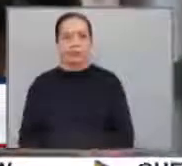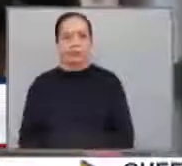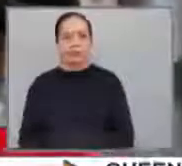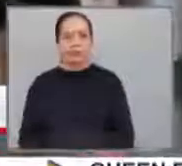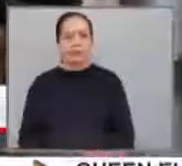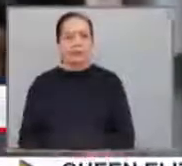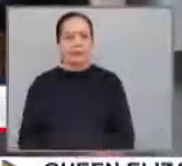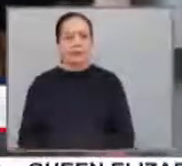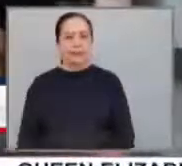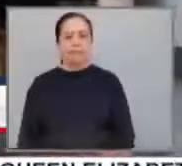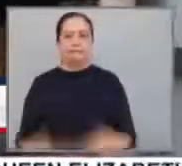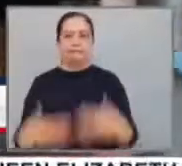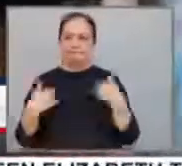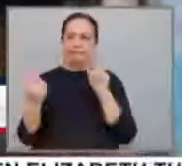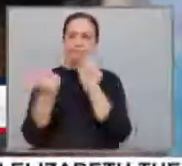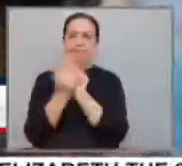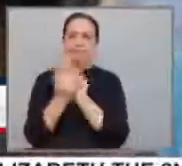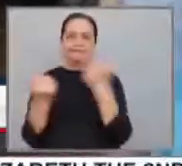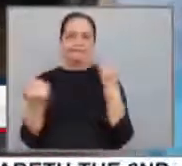Kikita mo ng personal, napakasaya.